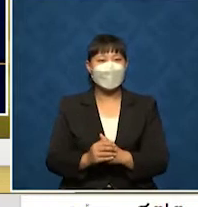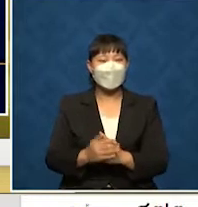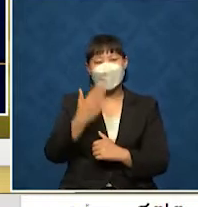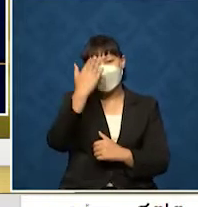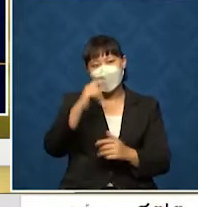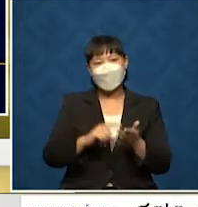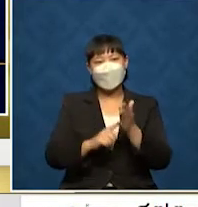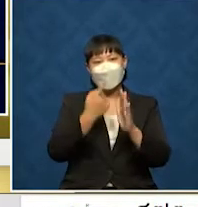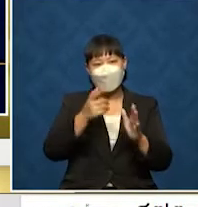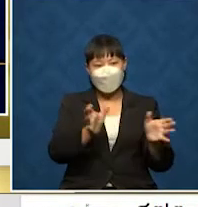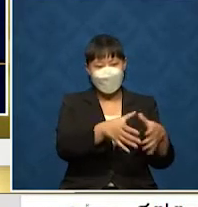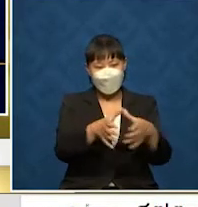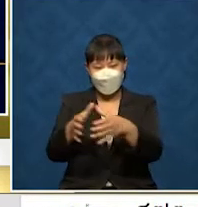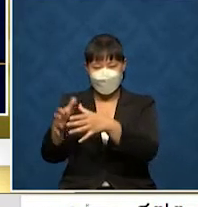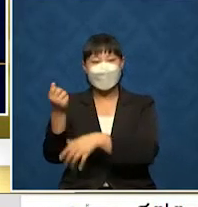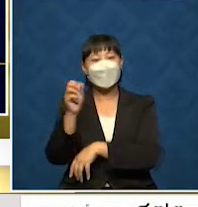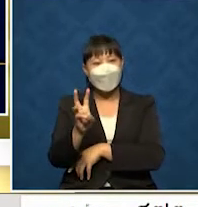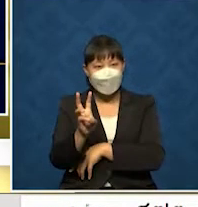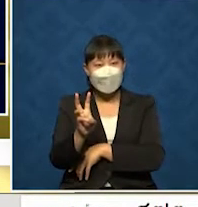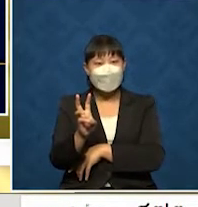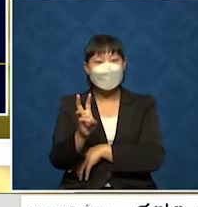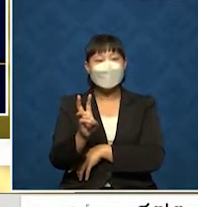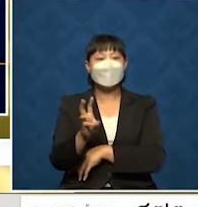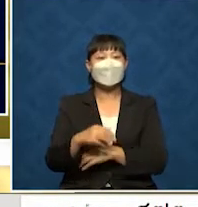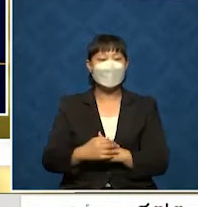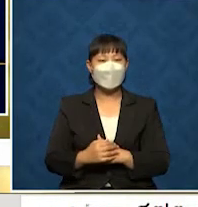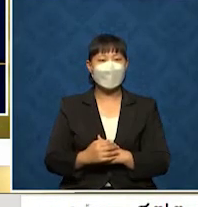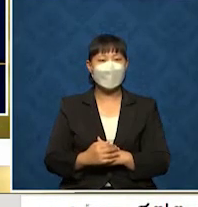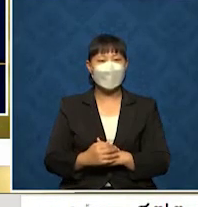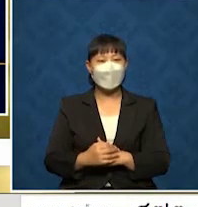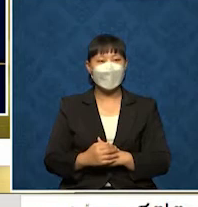องใน16ชุดเราต้องยอมรับว่า